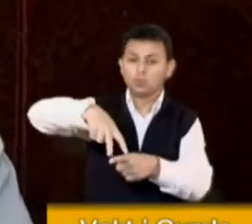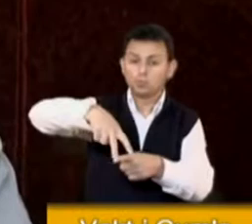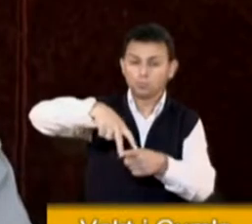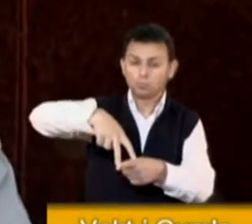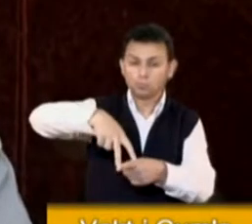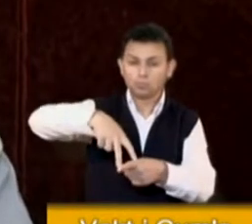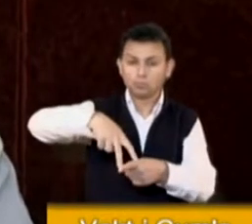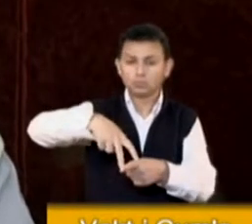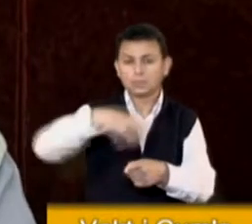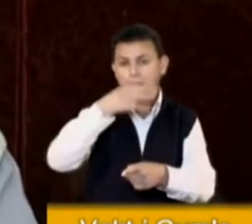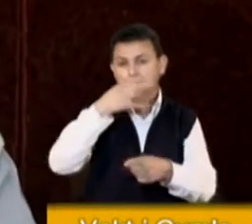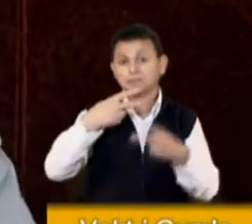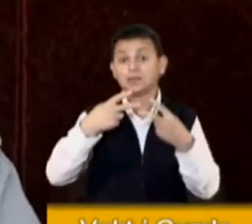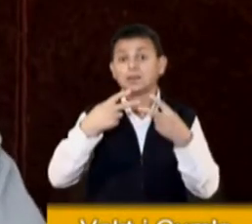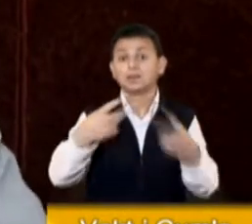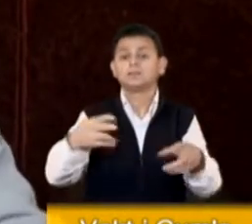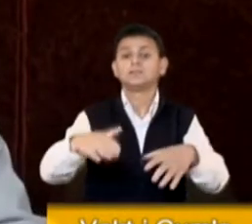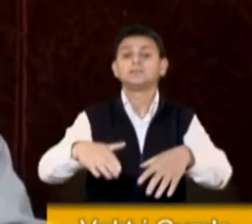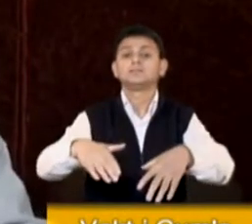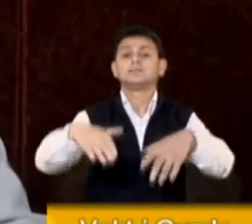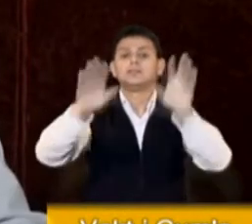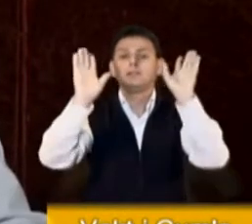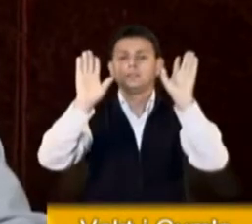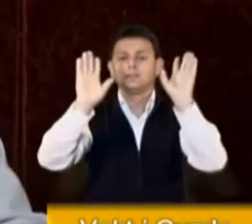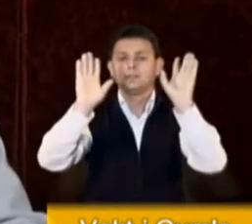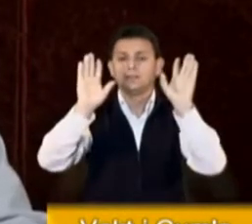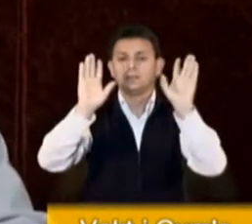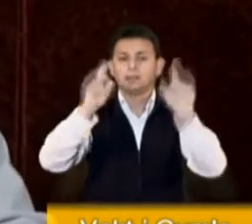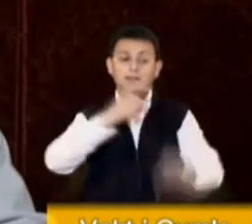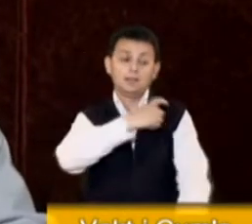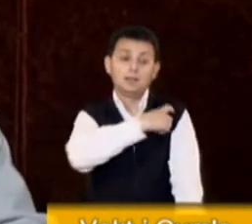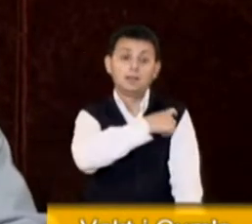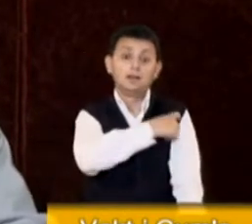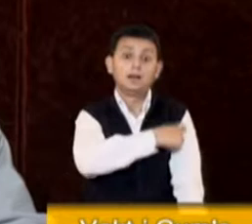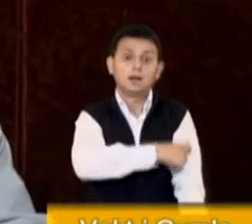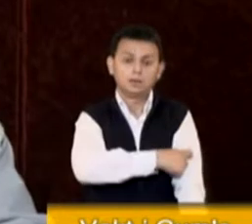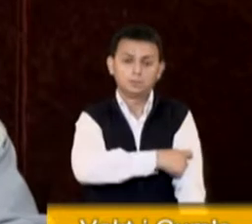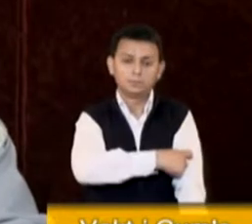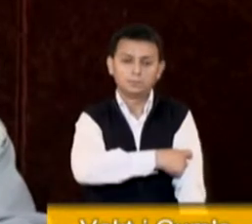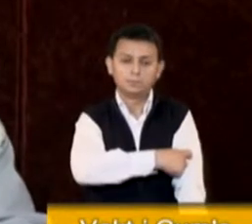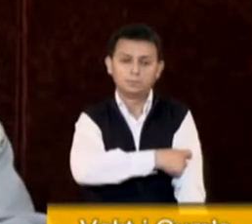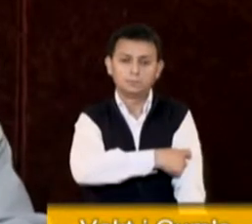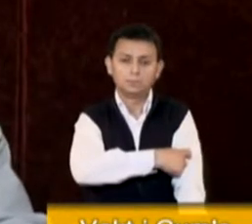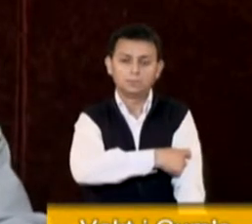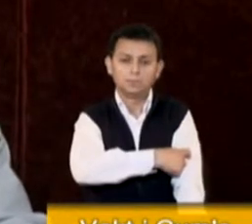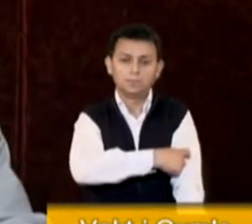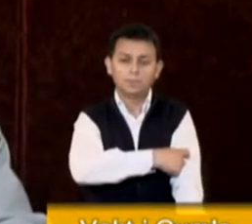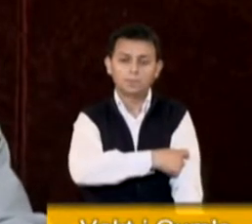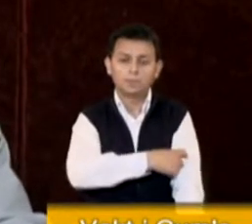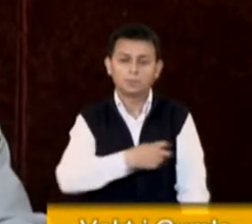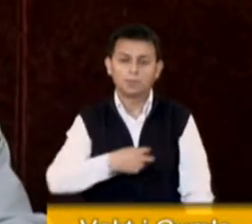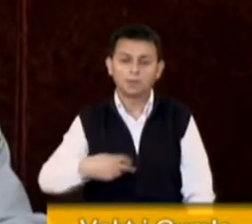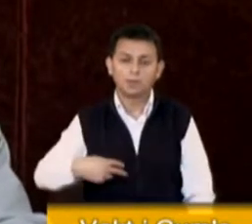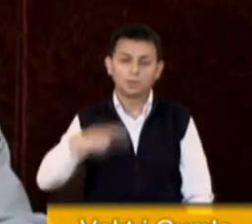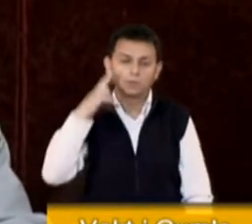icap ettirecek tarzda Allah korusun imana zarar veriverir. Halide bin Enes radıyallahu